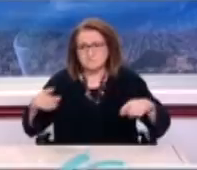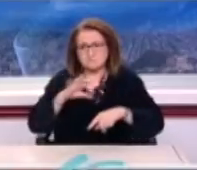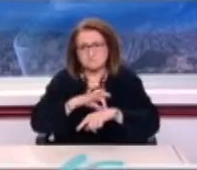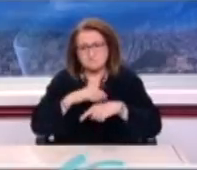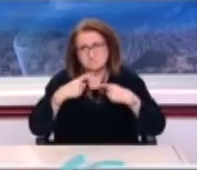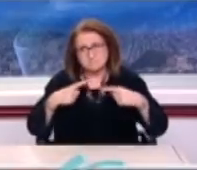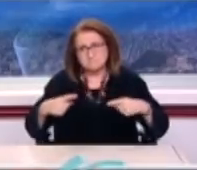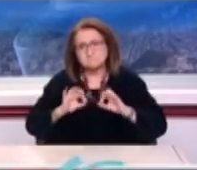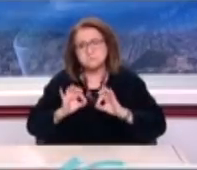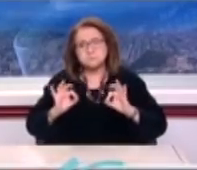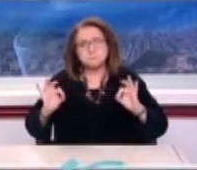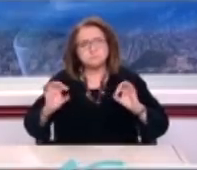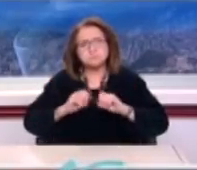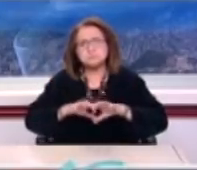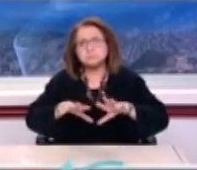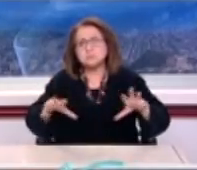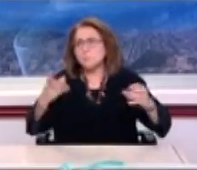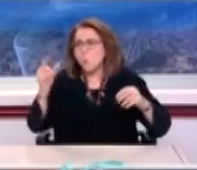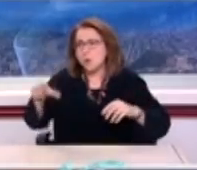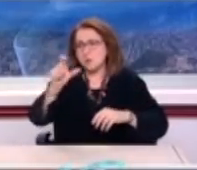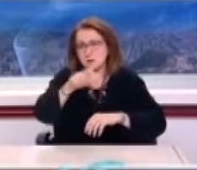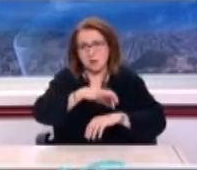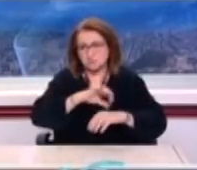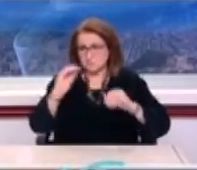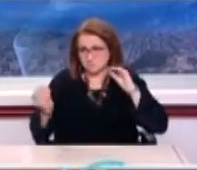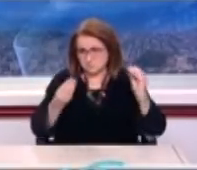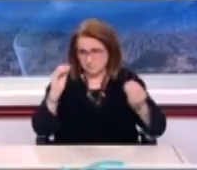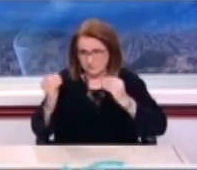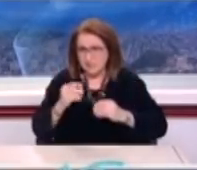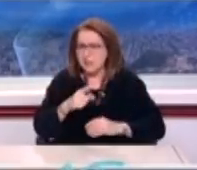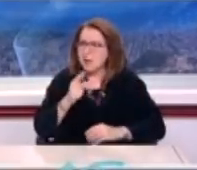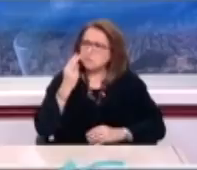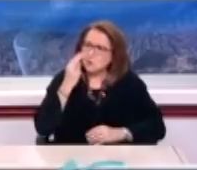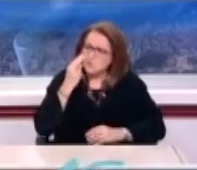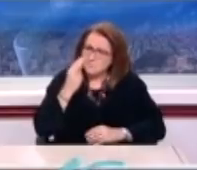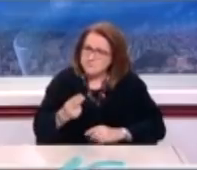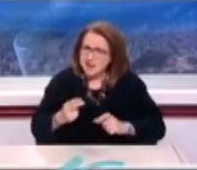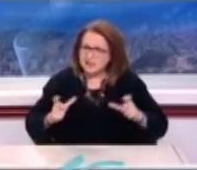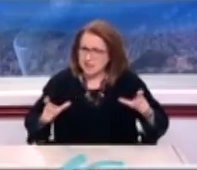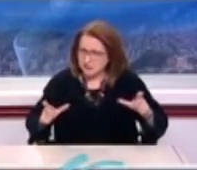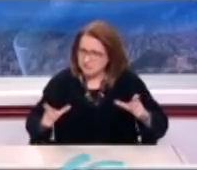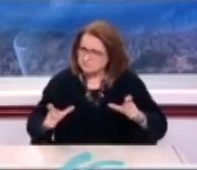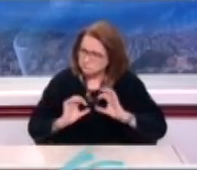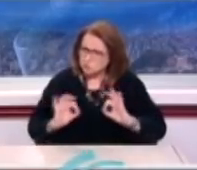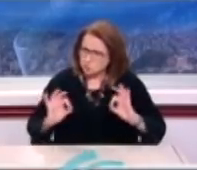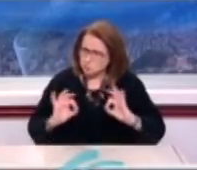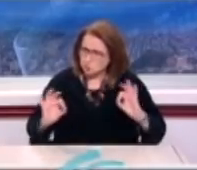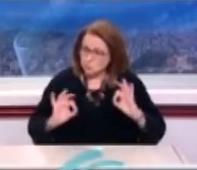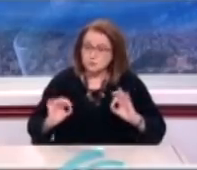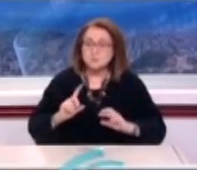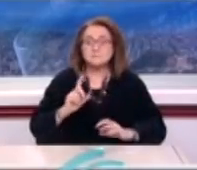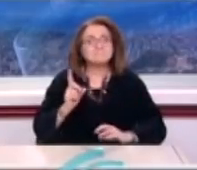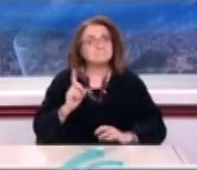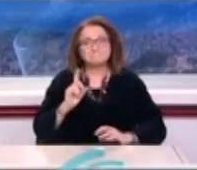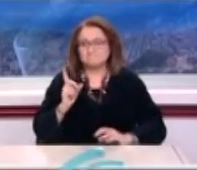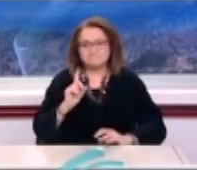μετάδοση στην κοινότητα, η οποία φαίνεται να είναι περιορισμένη, στην πραγματικότητα δεν είναι, και